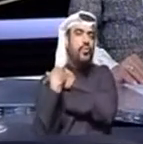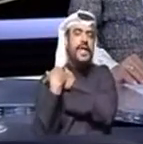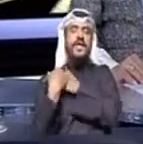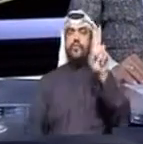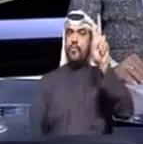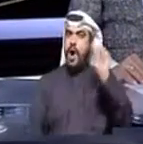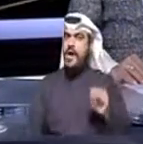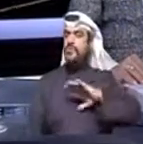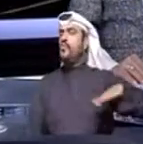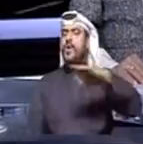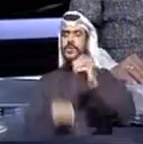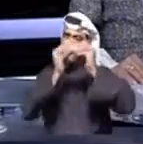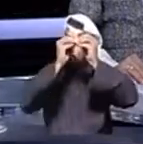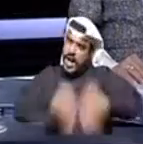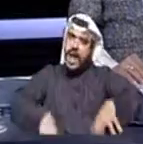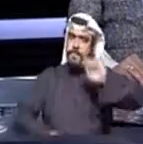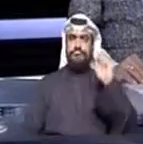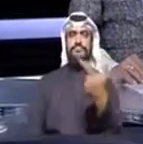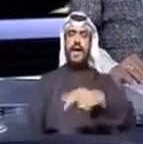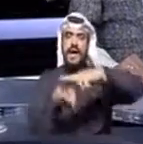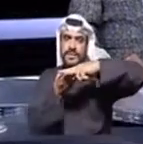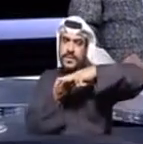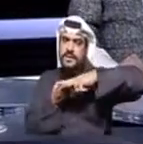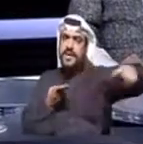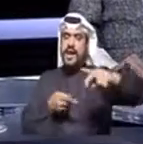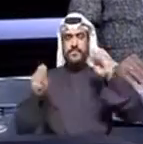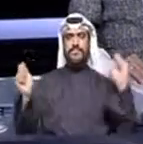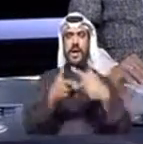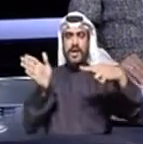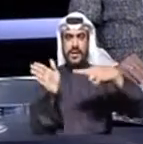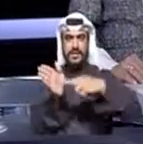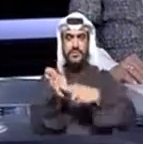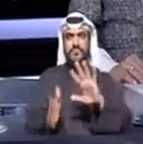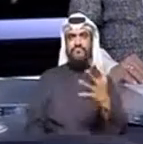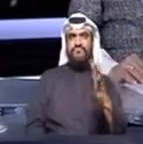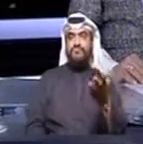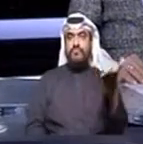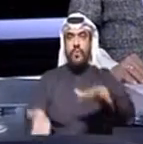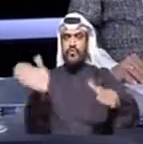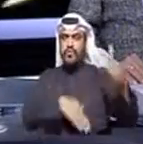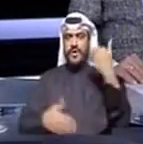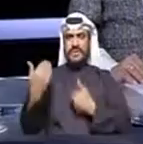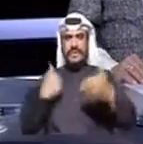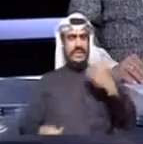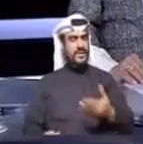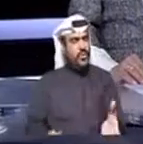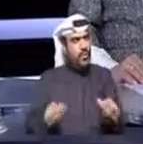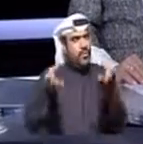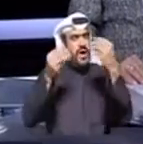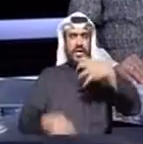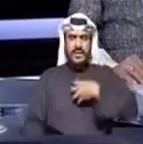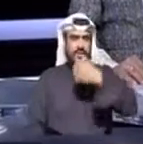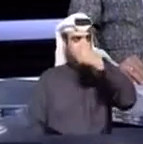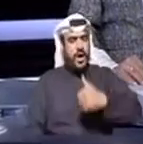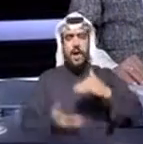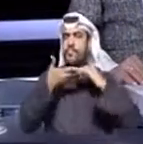والدول المعنية لإيجاد حل سريع للصراع السوري بعد أن قدرت أعداد من هم بحاجة ماسة